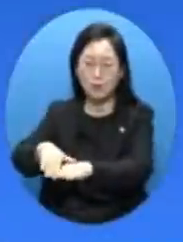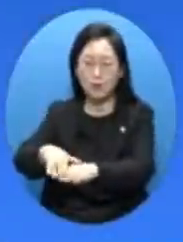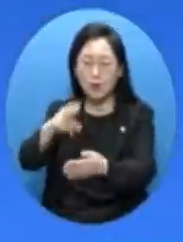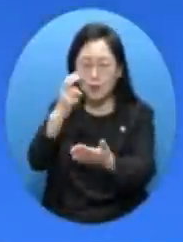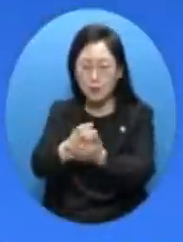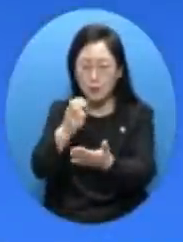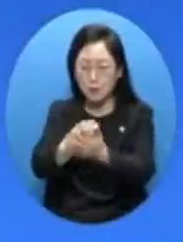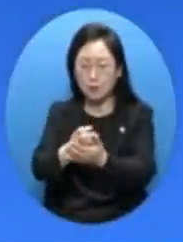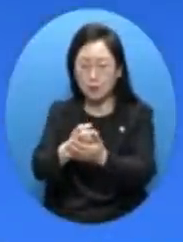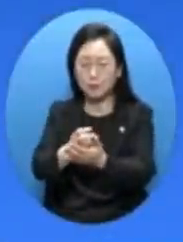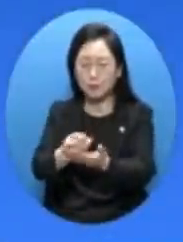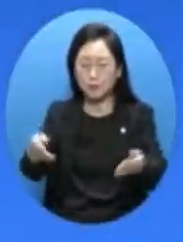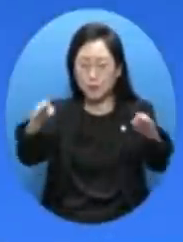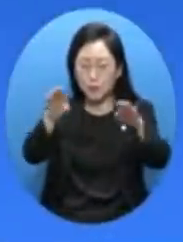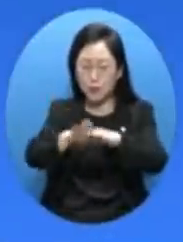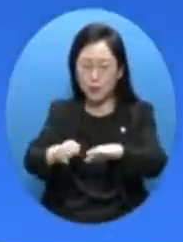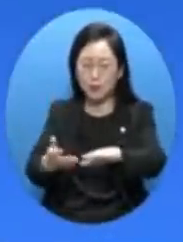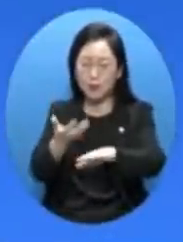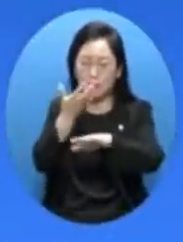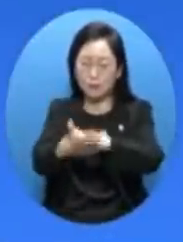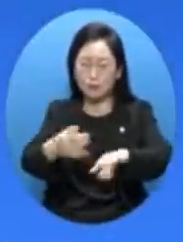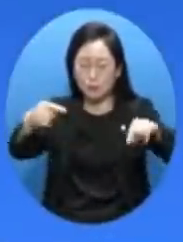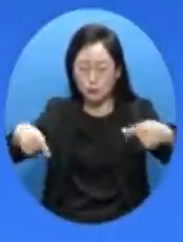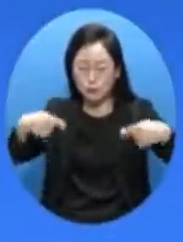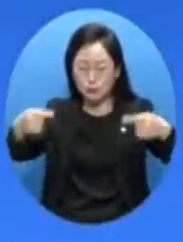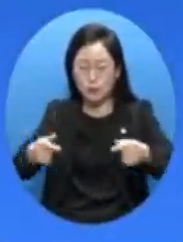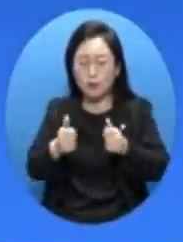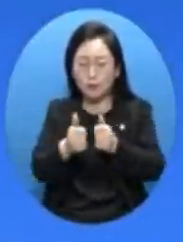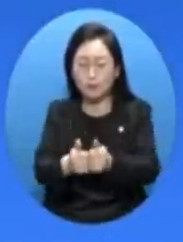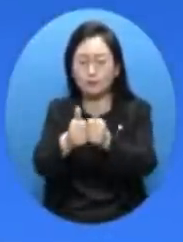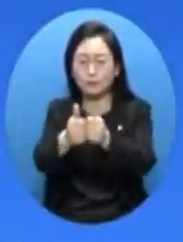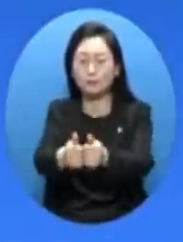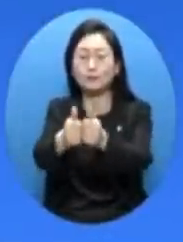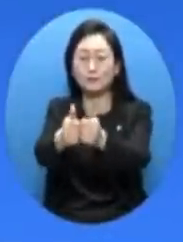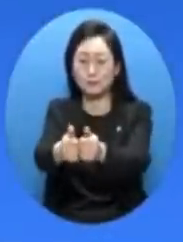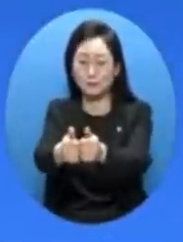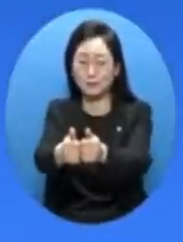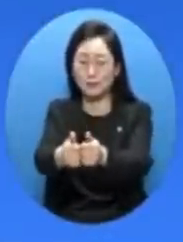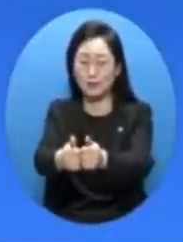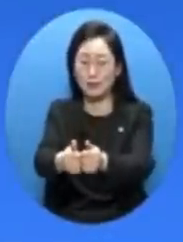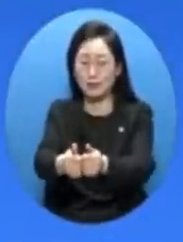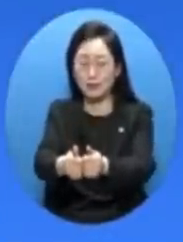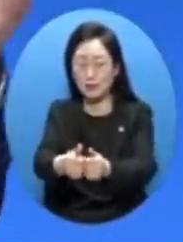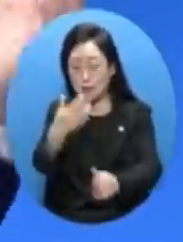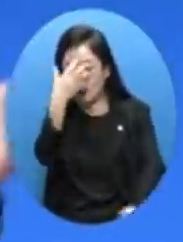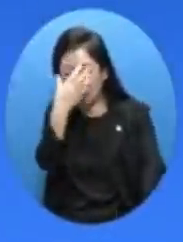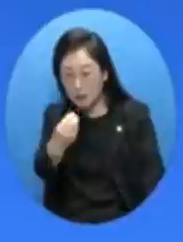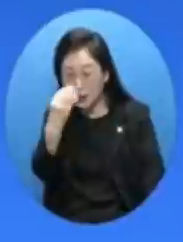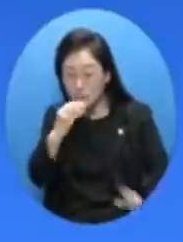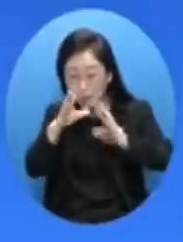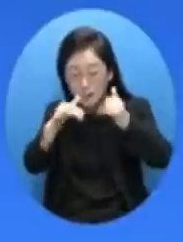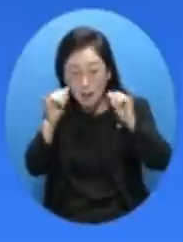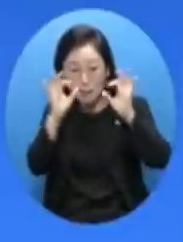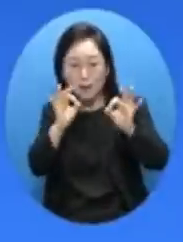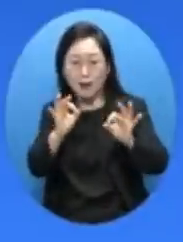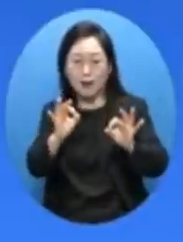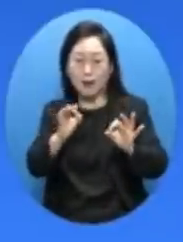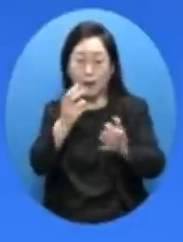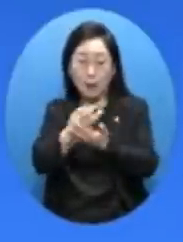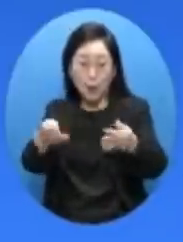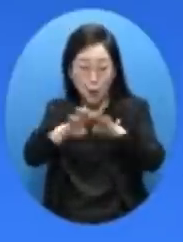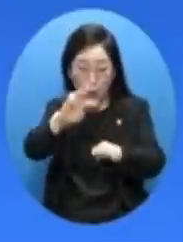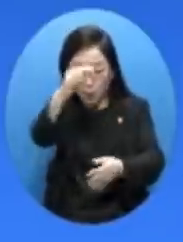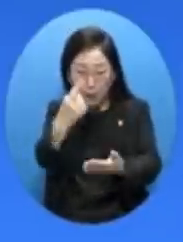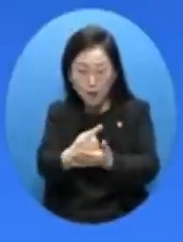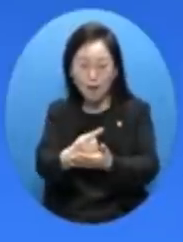메고 벳세메스에 와서 이스라엘이 급발을 발견하고 큰 기쁨을 얻게 되고 그